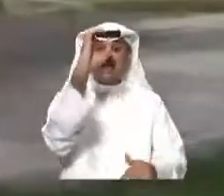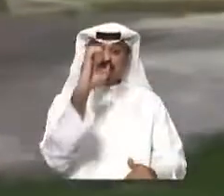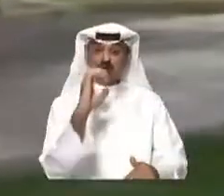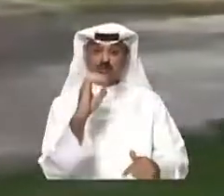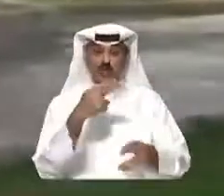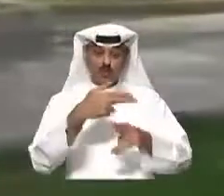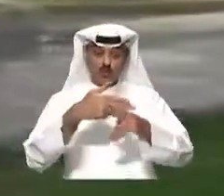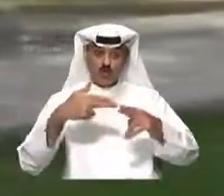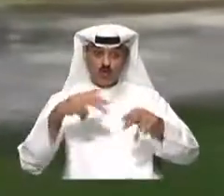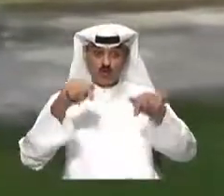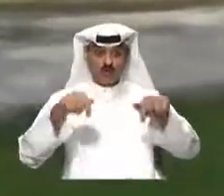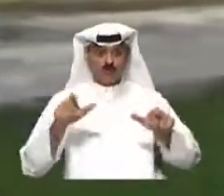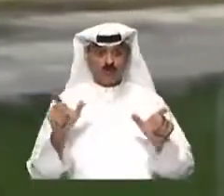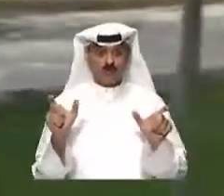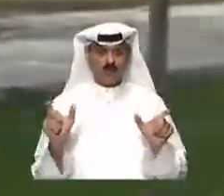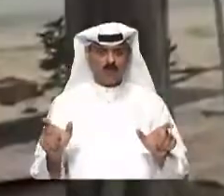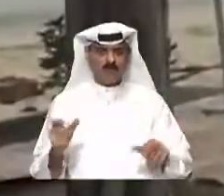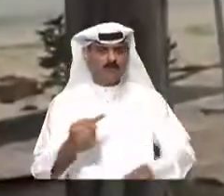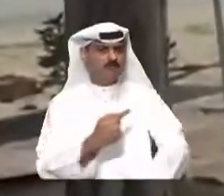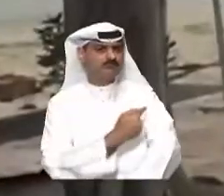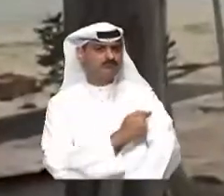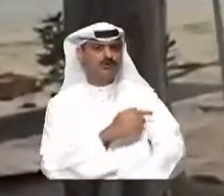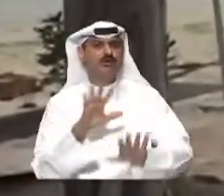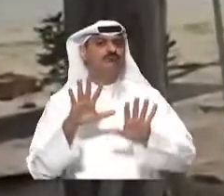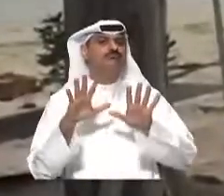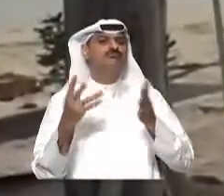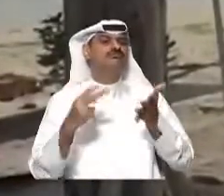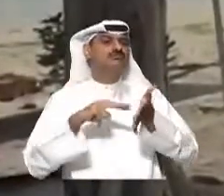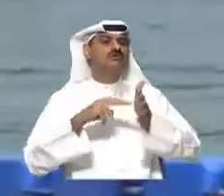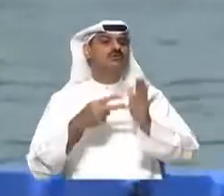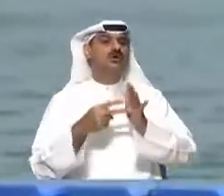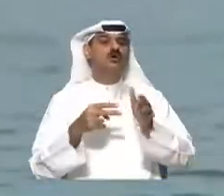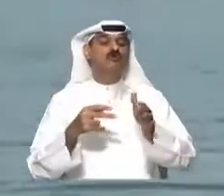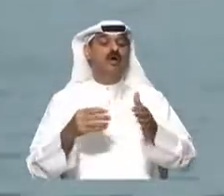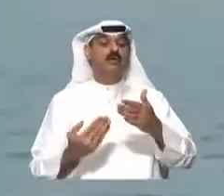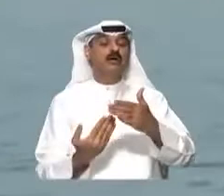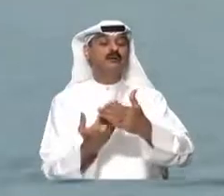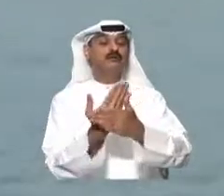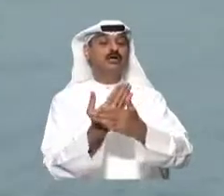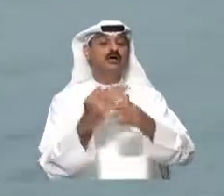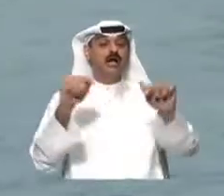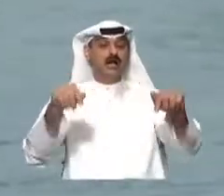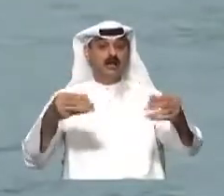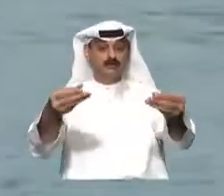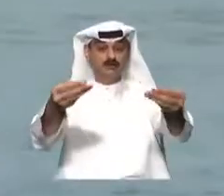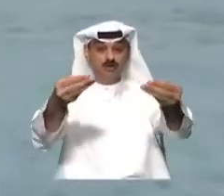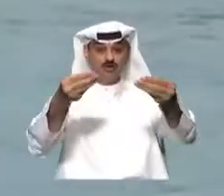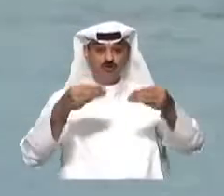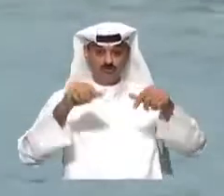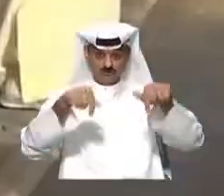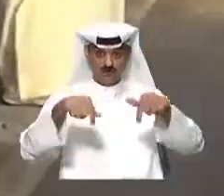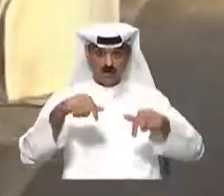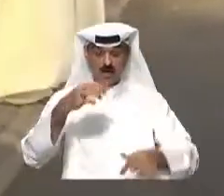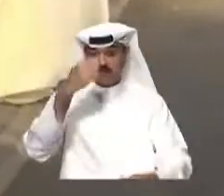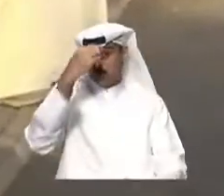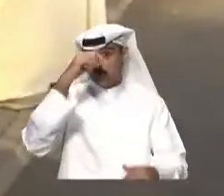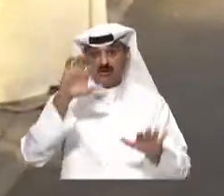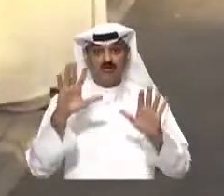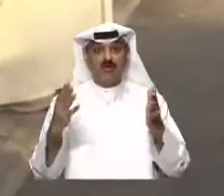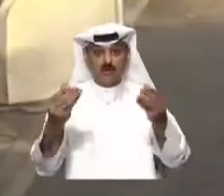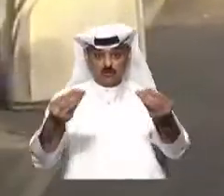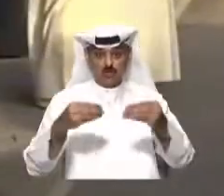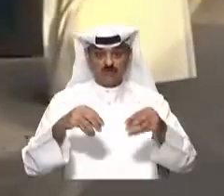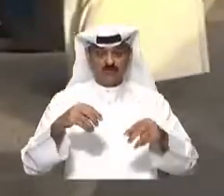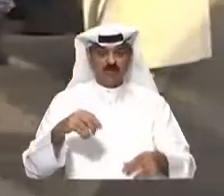على التجهيزات الأمنية والصحية التي تم إعدادها لتكون جاهزة لاستقبال أي حالات تقتضيها الضرورة.